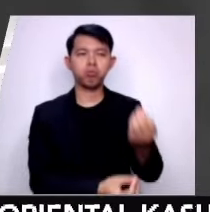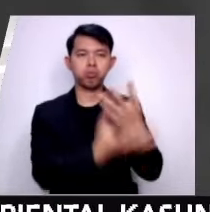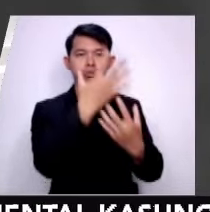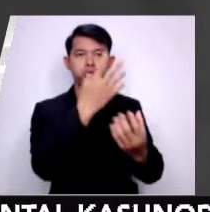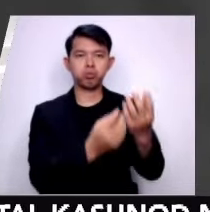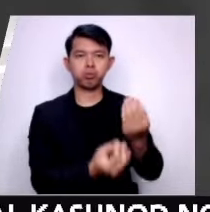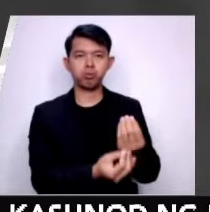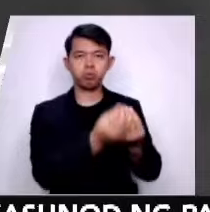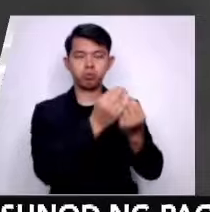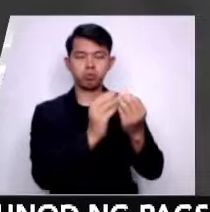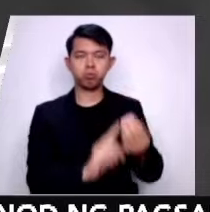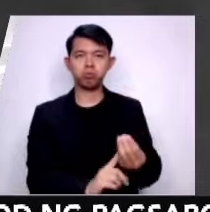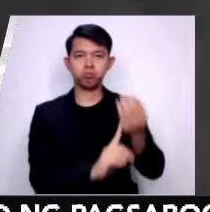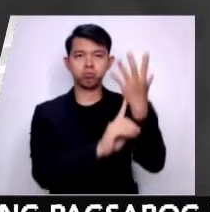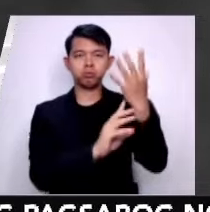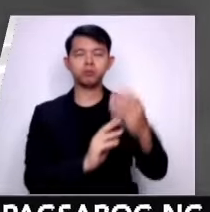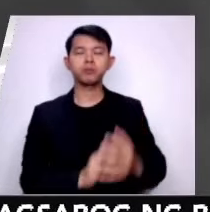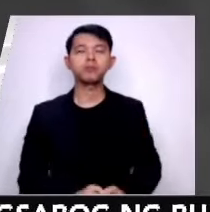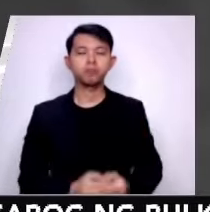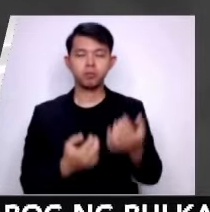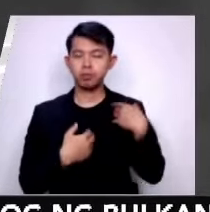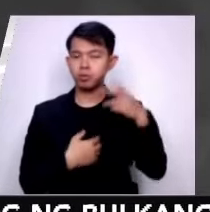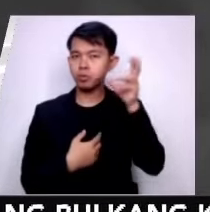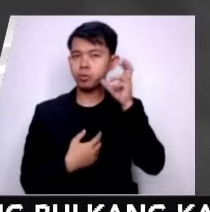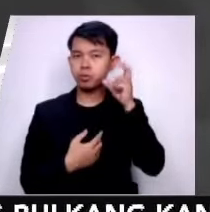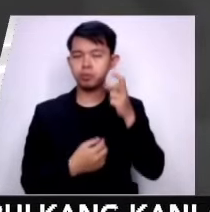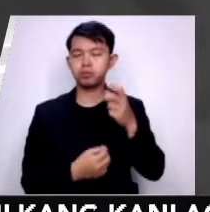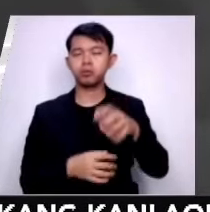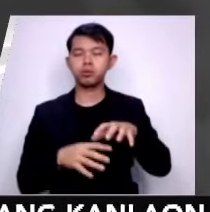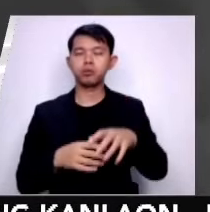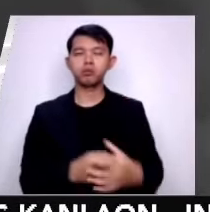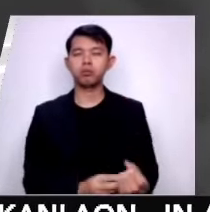dumadag na tunog mula sa pagboto ng